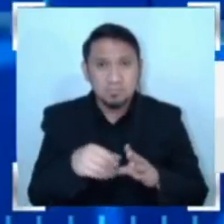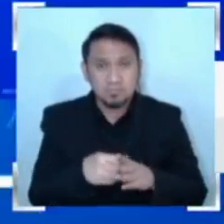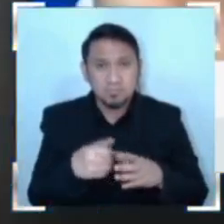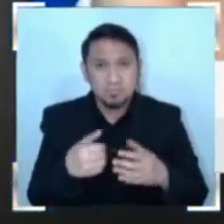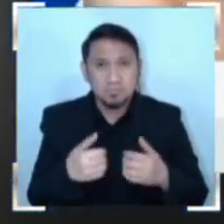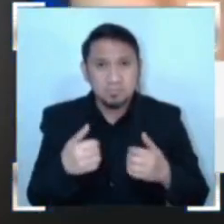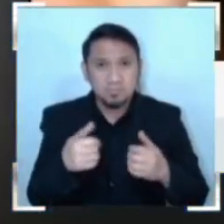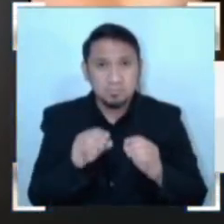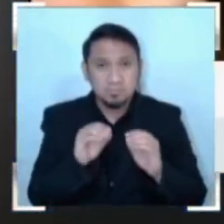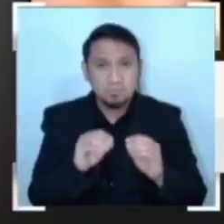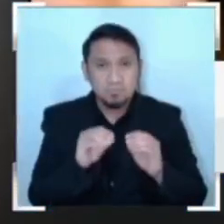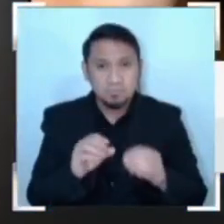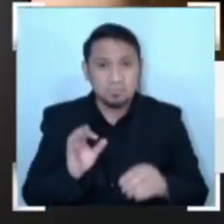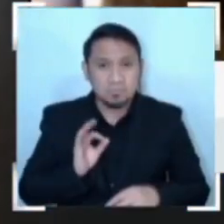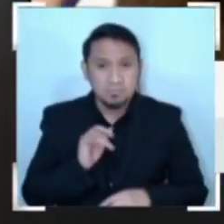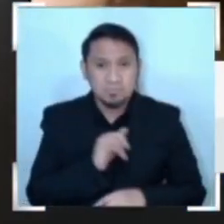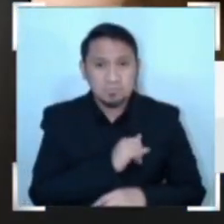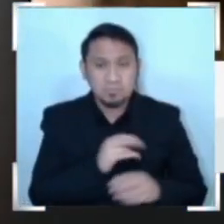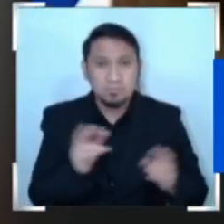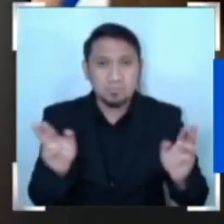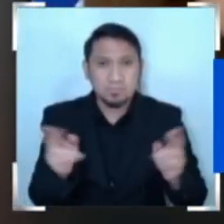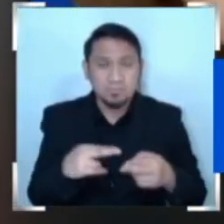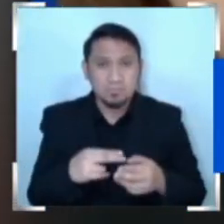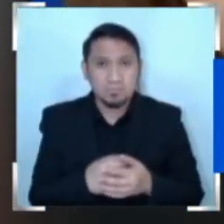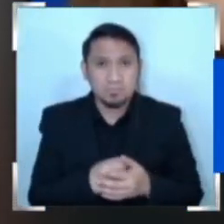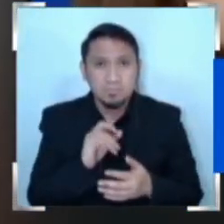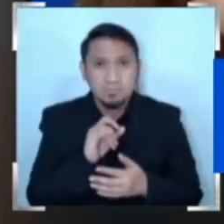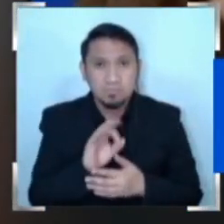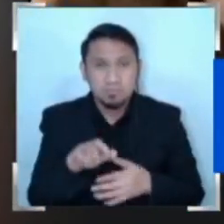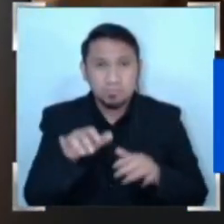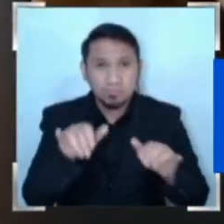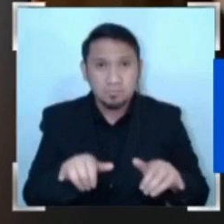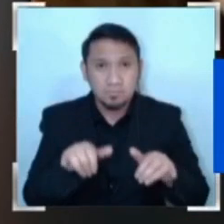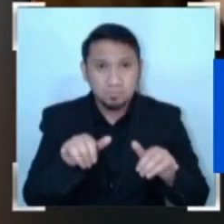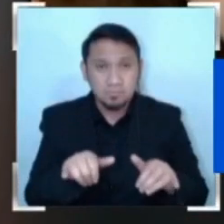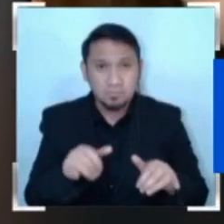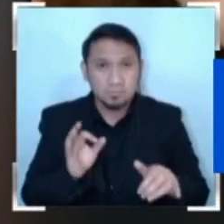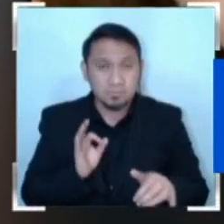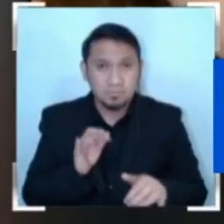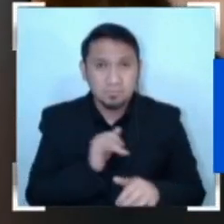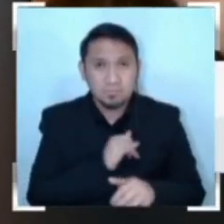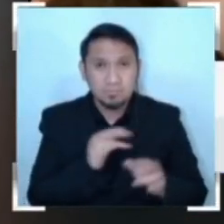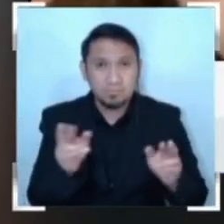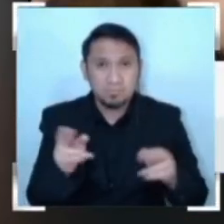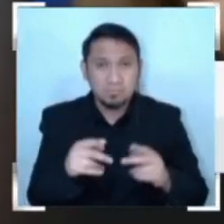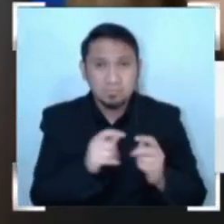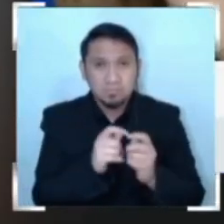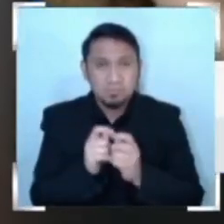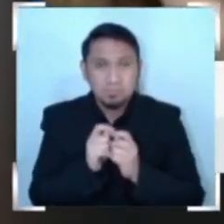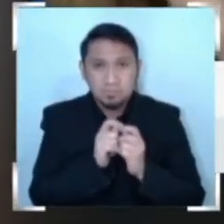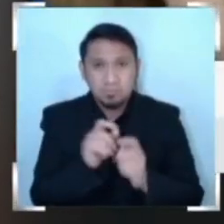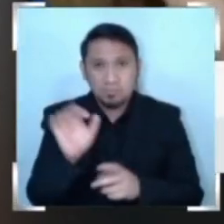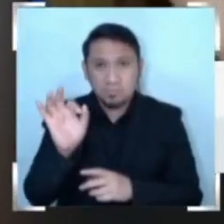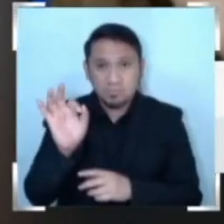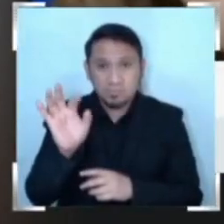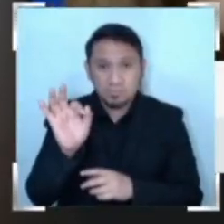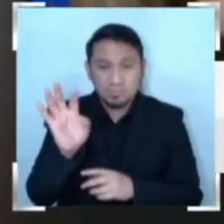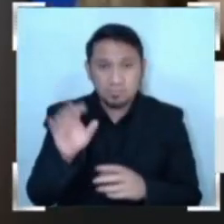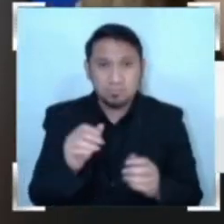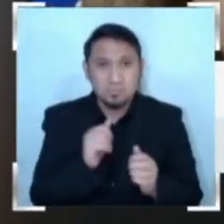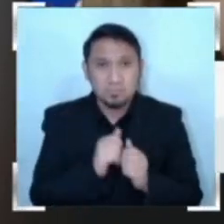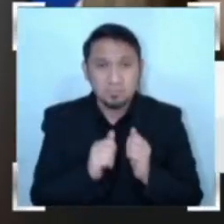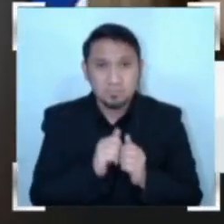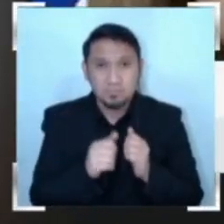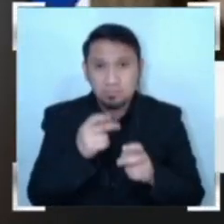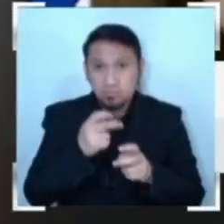room. Stay kami sa mga faculty namin, sabay-sabay kami, 19 kami. Imagine mo yun, di ba? Ang hirap na hindi